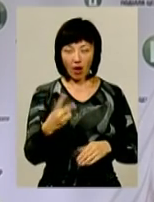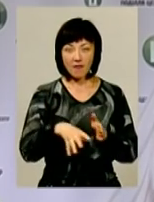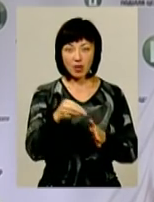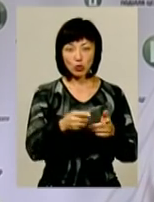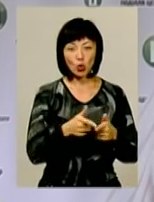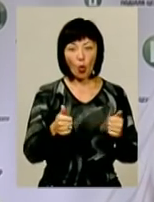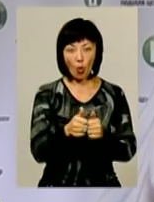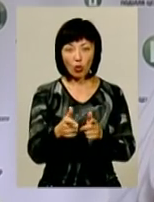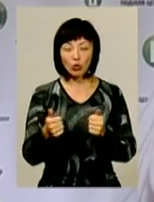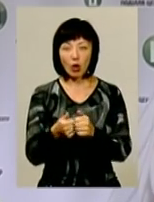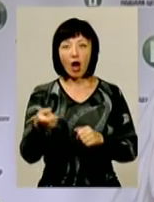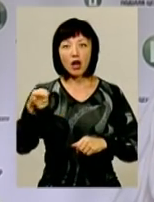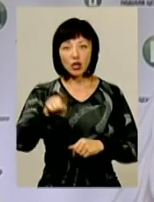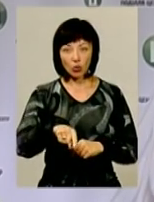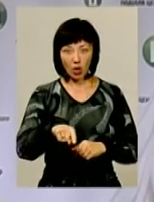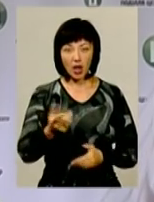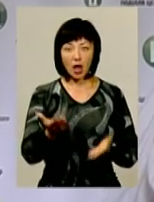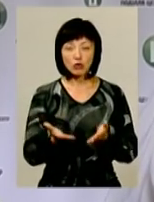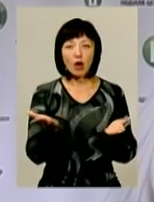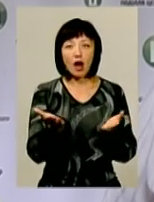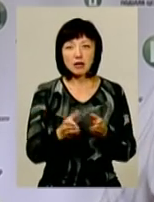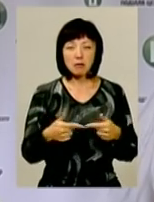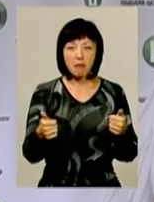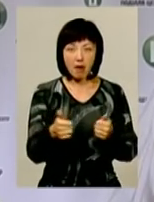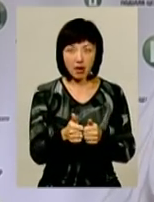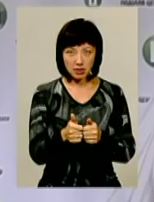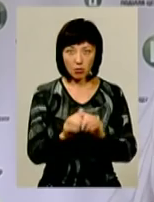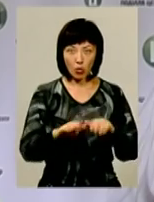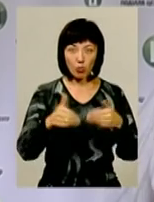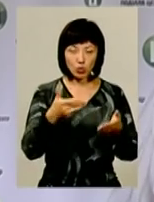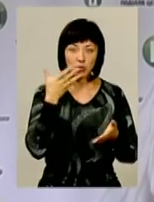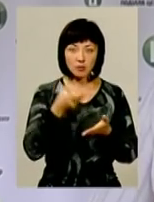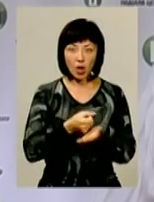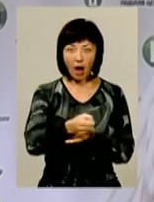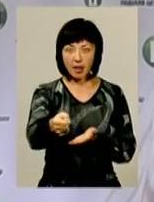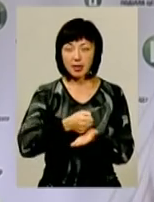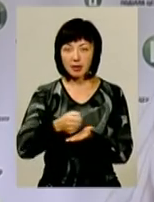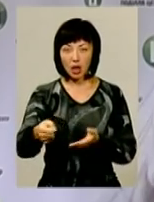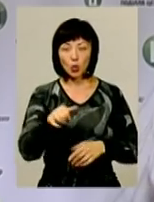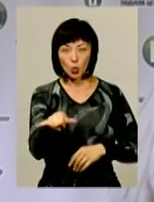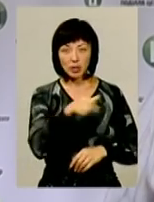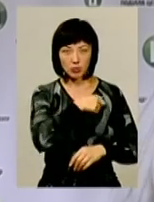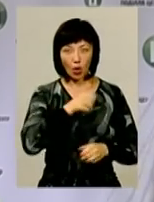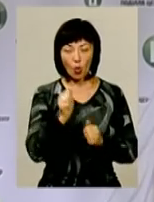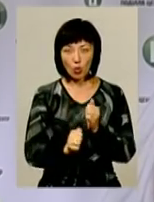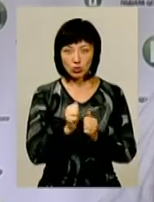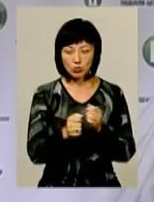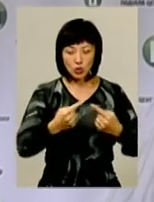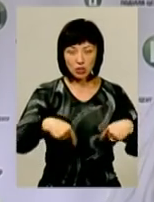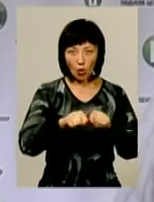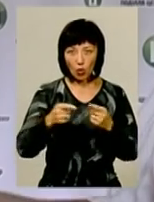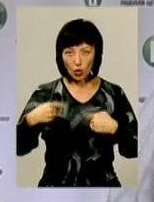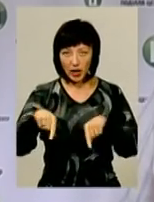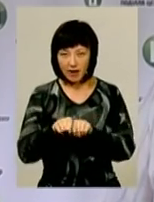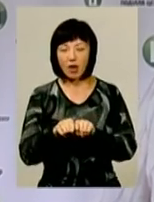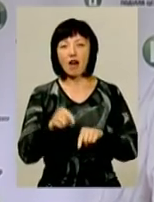виборчих округи, то якщо якась партія пропонує своїх кандидатів у депутати, в кожному з округів